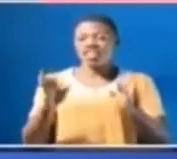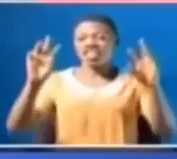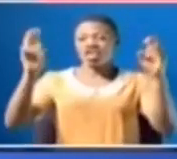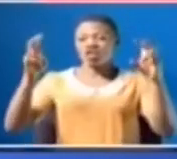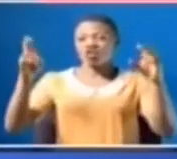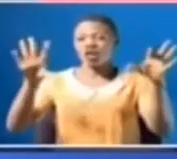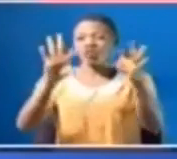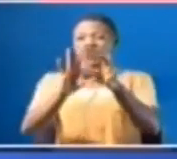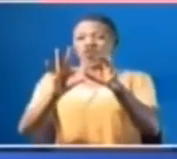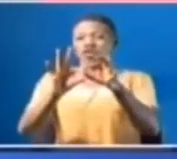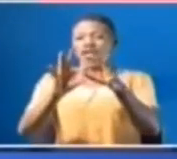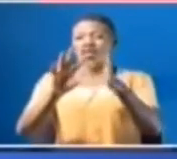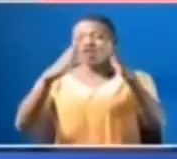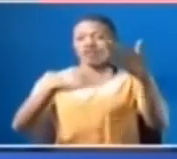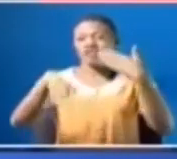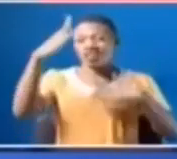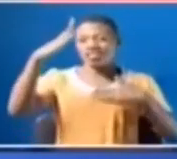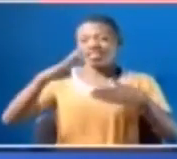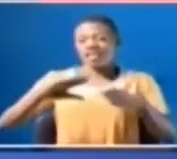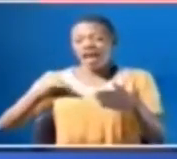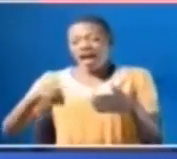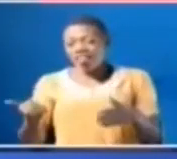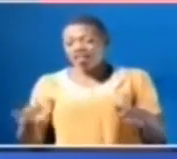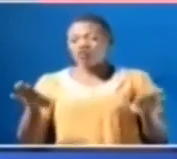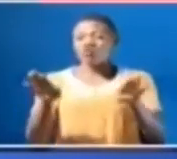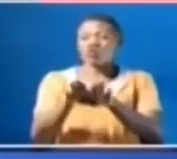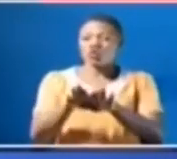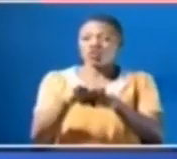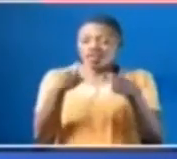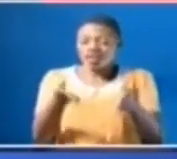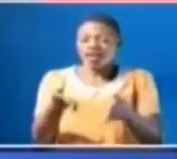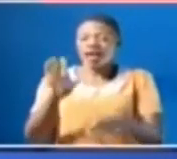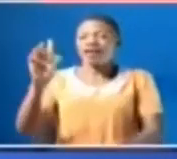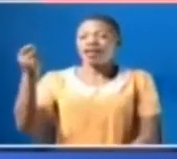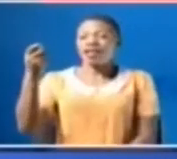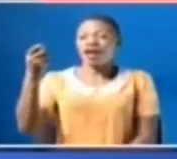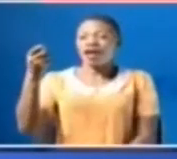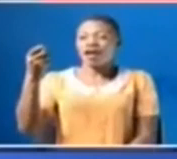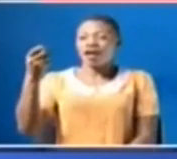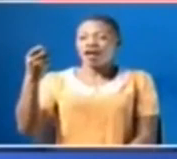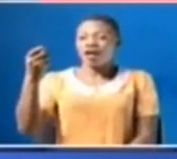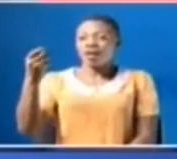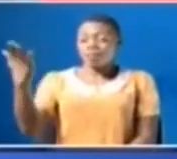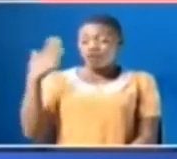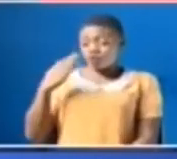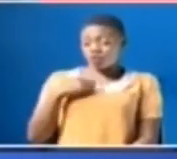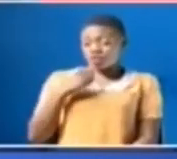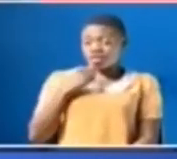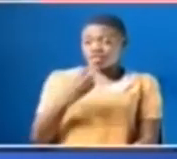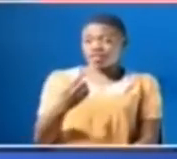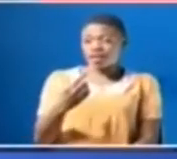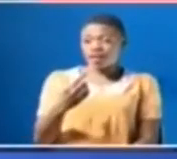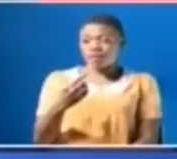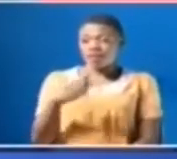kuunganisha baadhi ya vyuo vikuu na vile vile kuvifunga vingine hapa nchini. Na kama nilivyokujuza, sasa hivi ni kwa